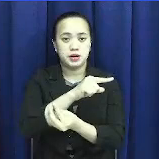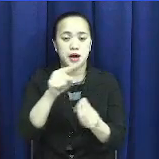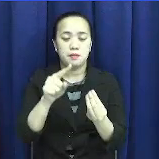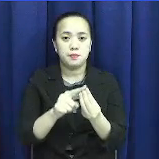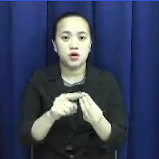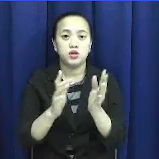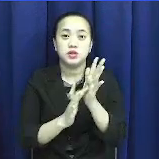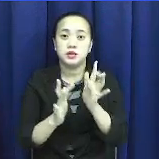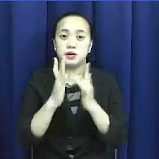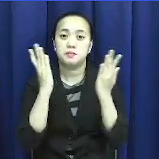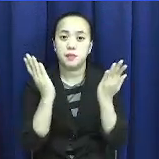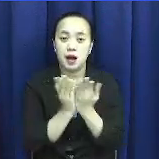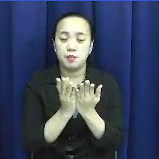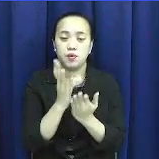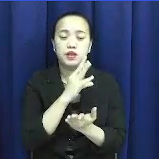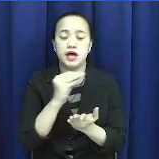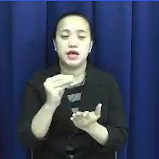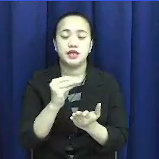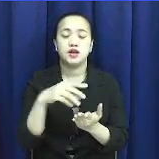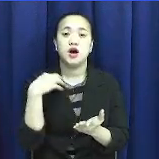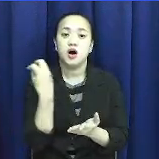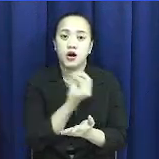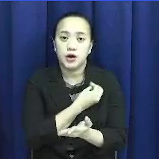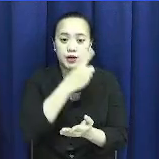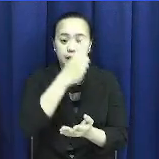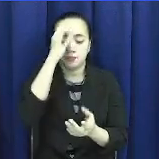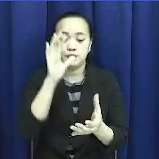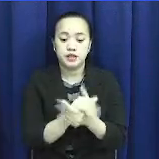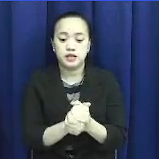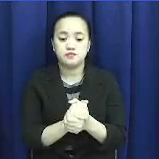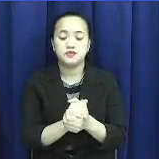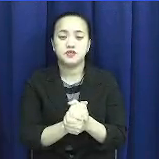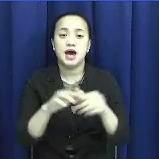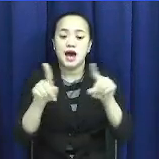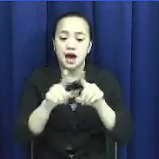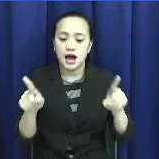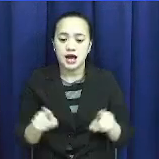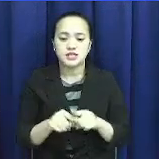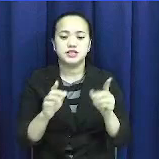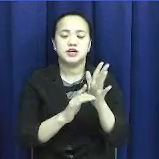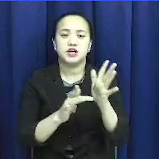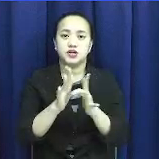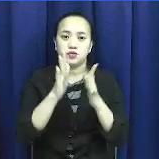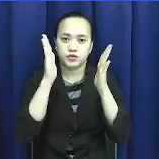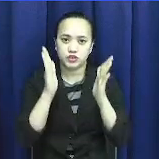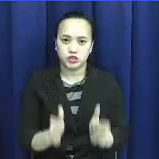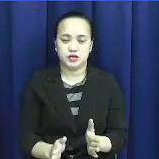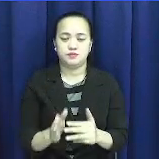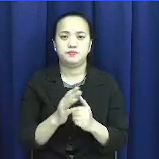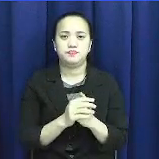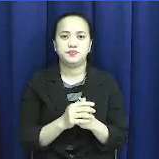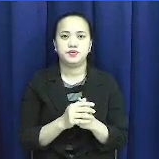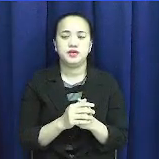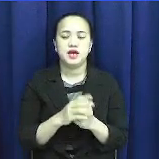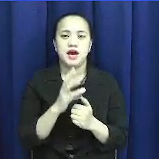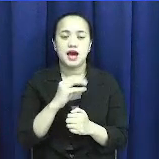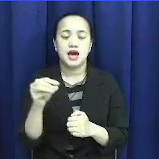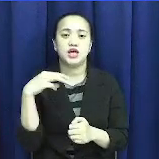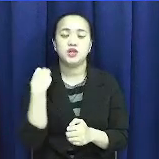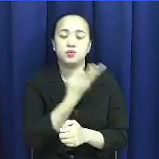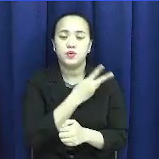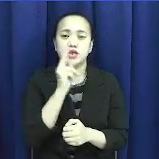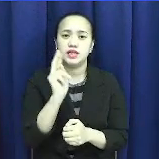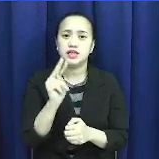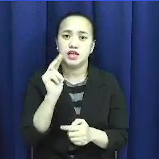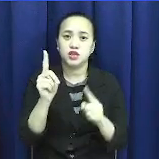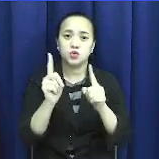ating pinaniniwalaan. At ito po yung ating masusing pinag-aaralan dito para kung sakaling meron